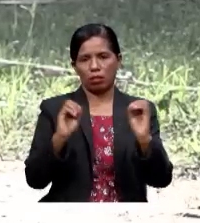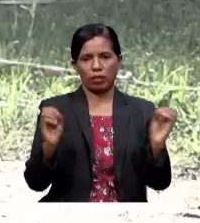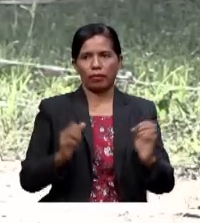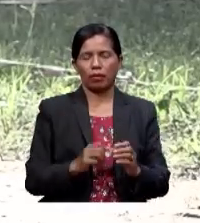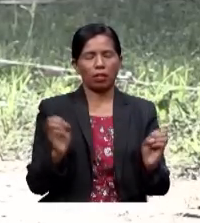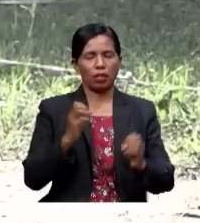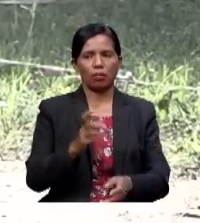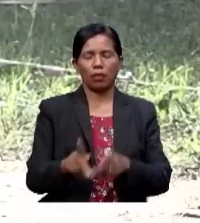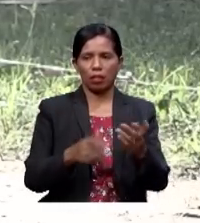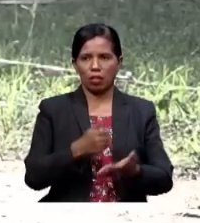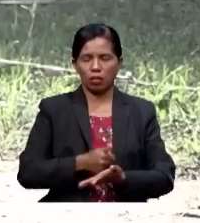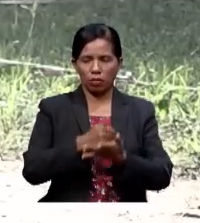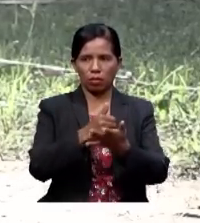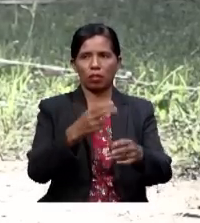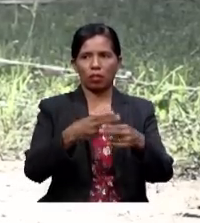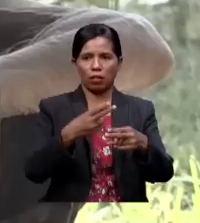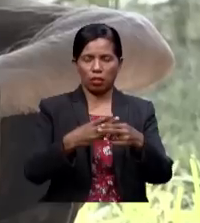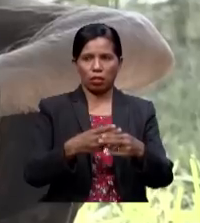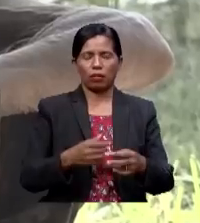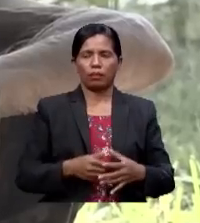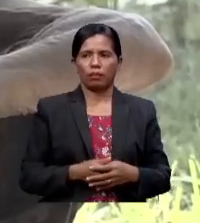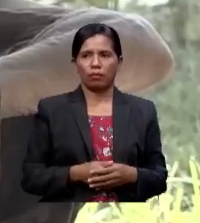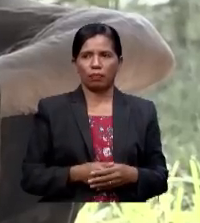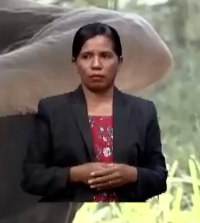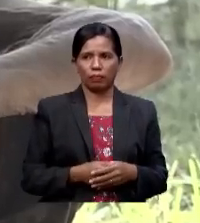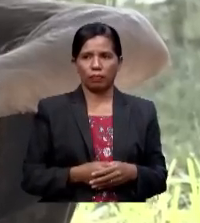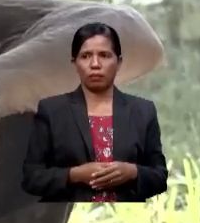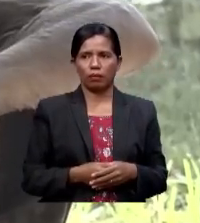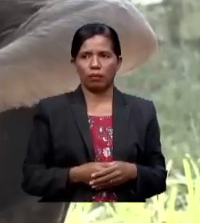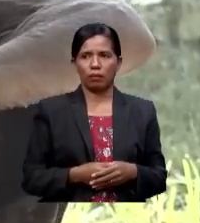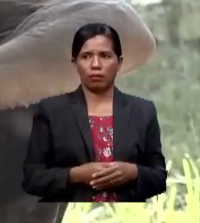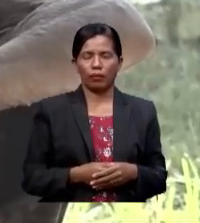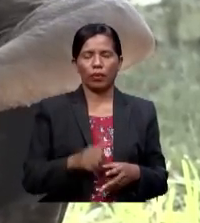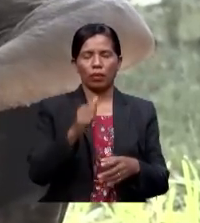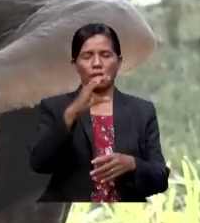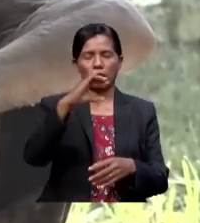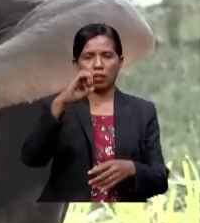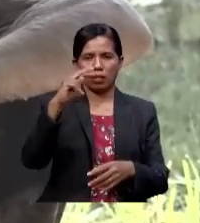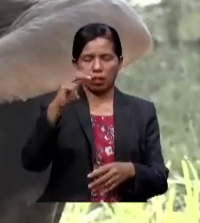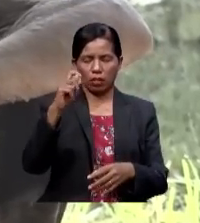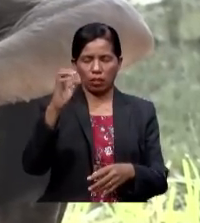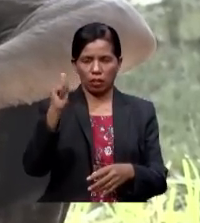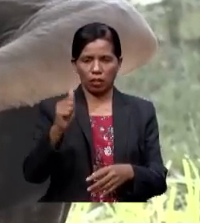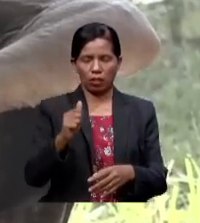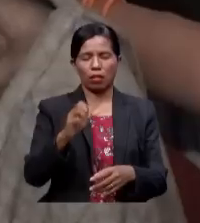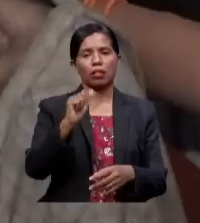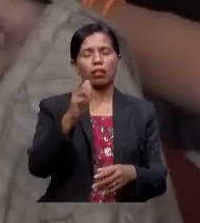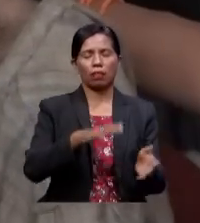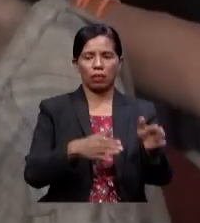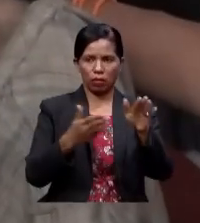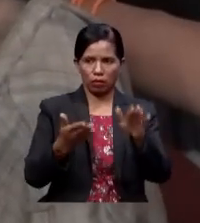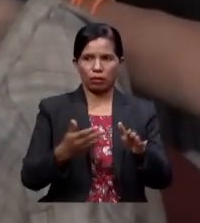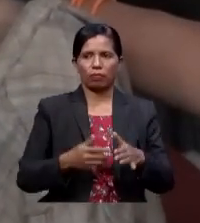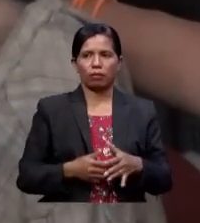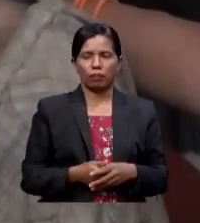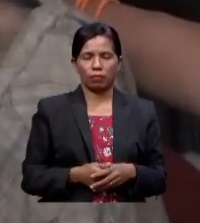Asinta naran iha be. Ambis ko hat lara. Tili. Ho asinta ni nara. Asinta mate ona. Mana